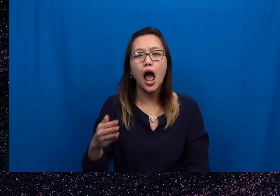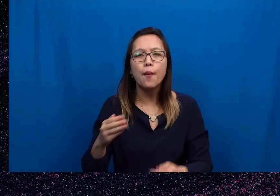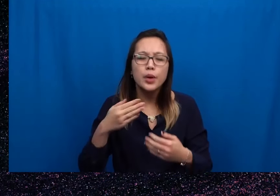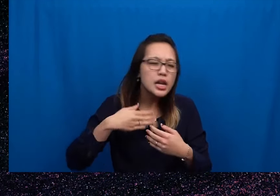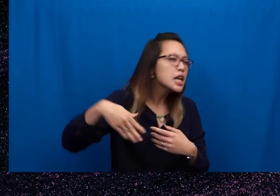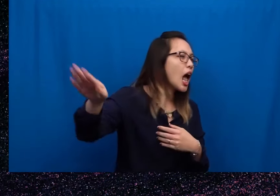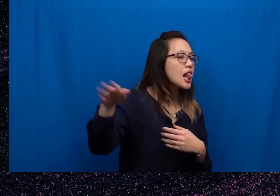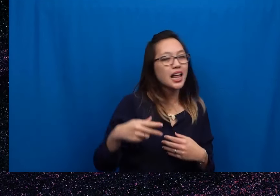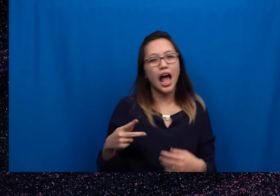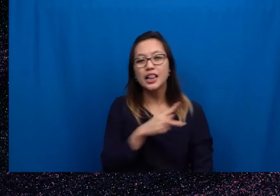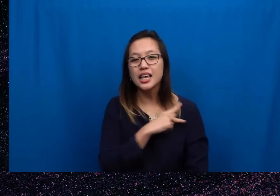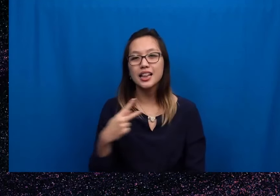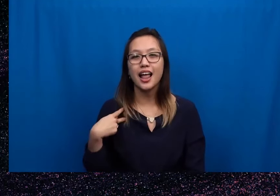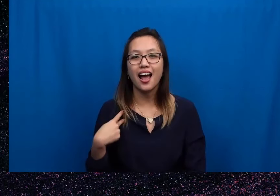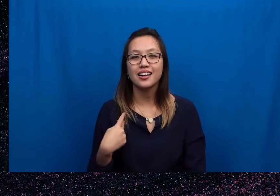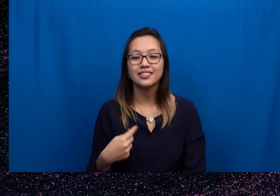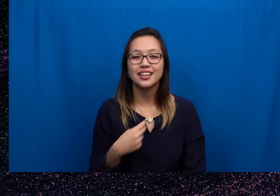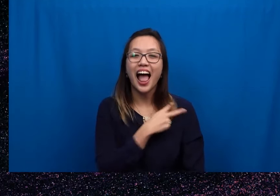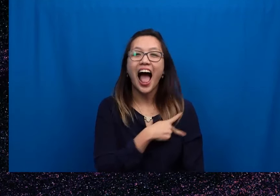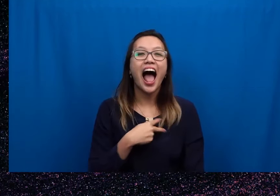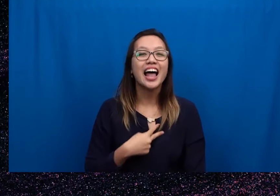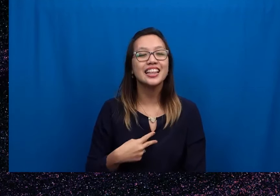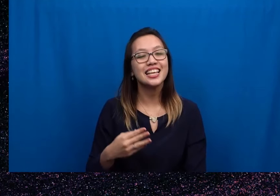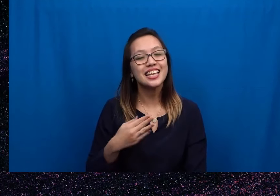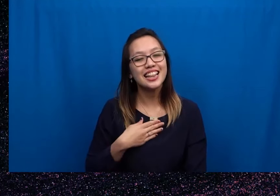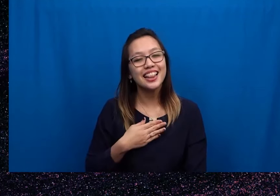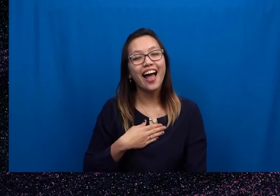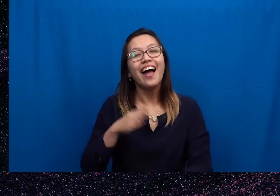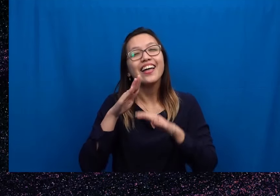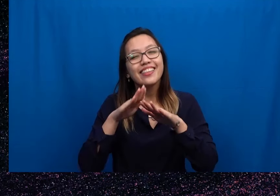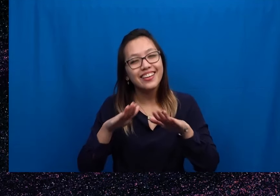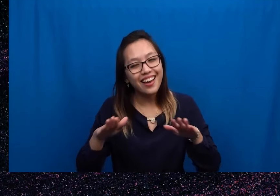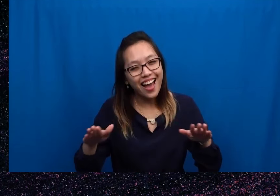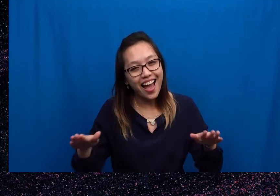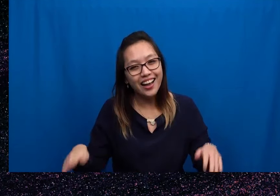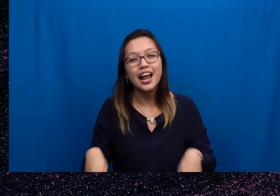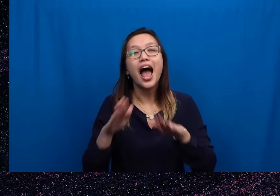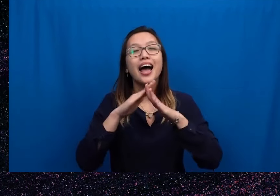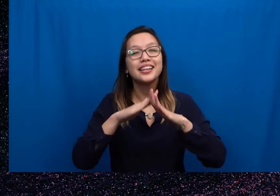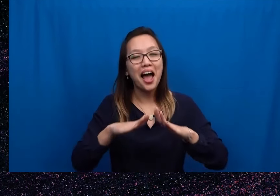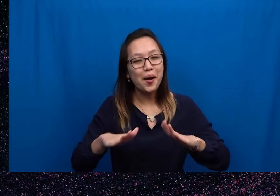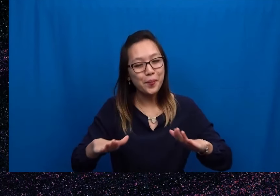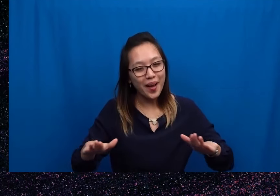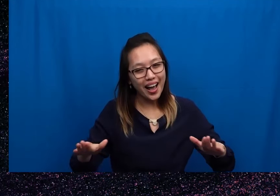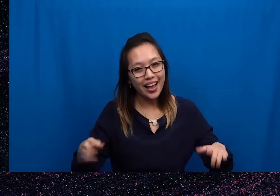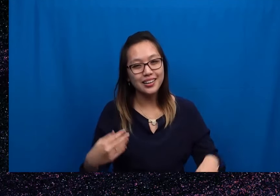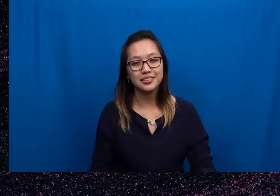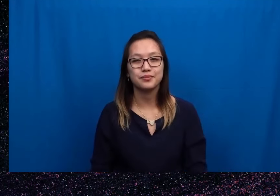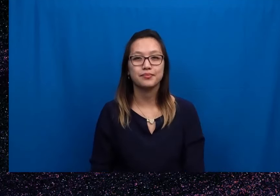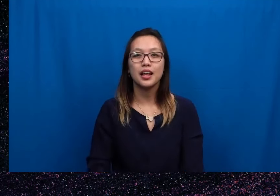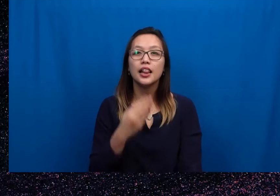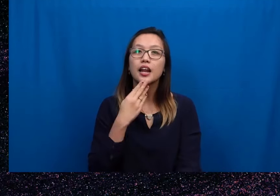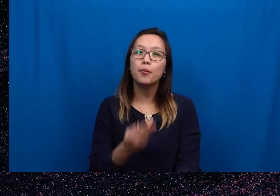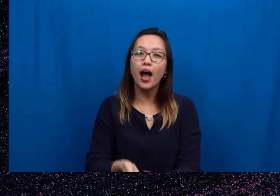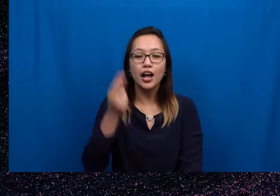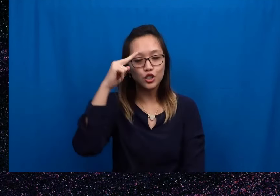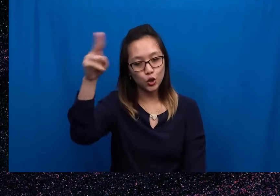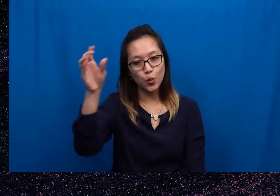biarlah hati kita tenang. Biarlah damai sejahtera menguasai diri kita. Terima kasih Tuhan